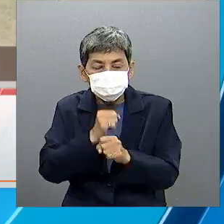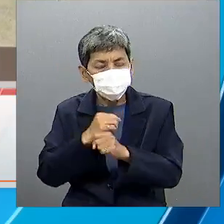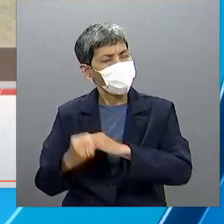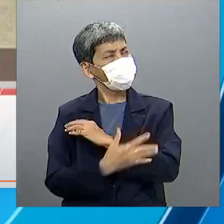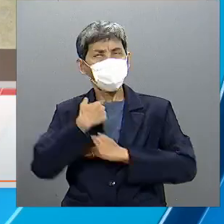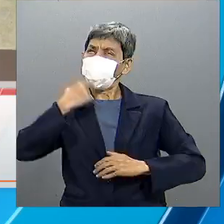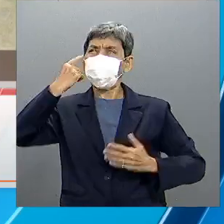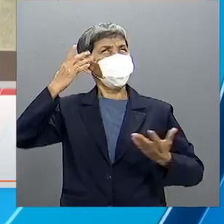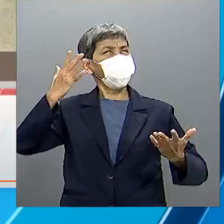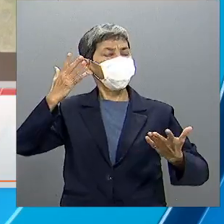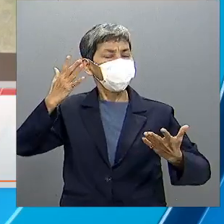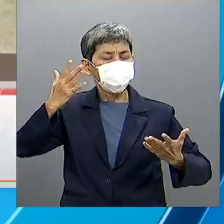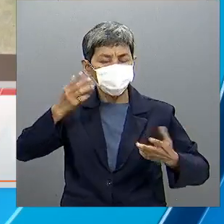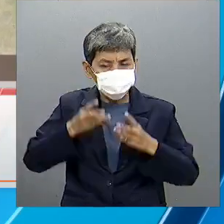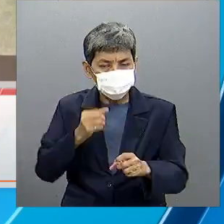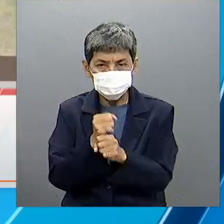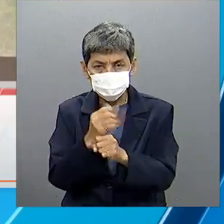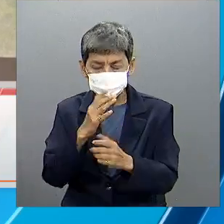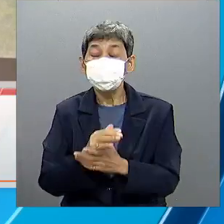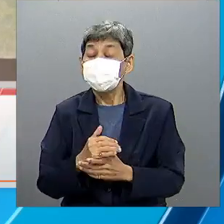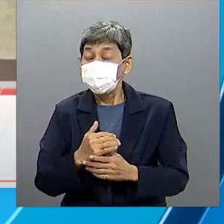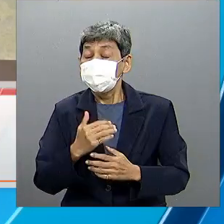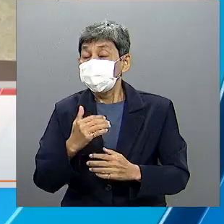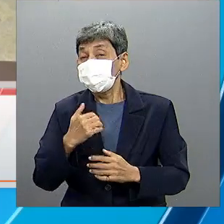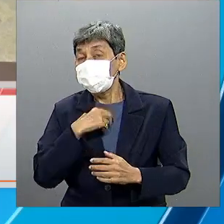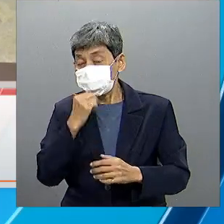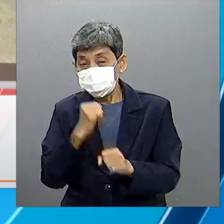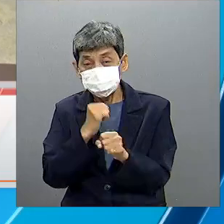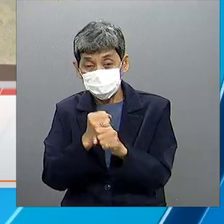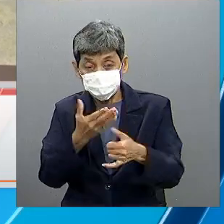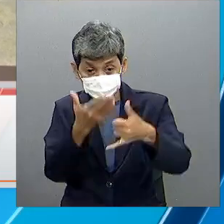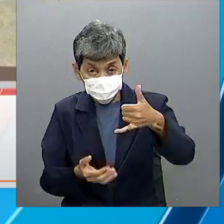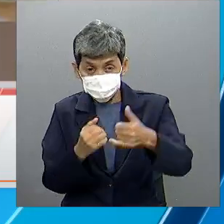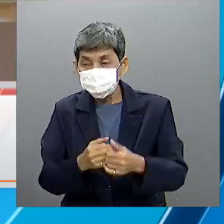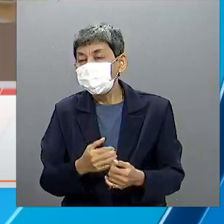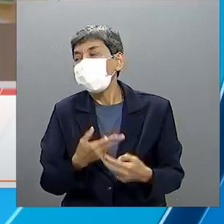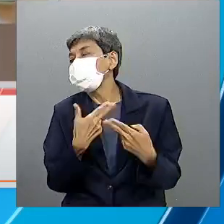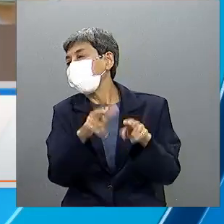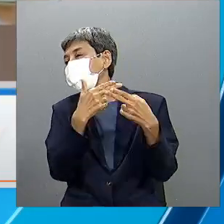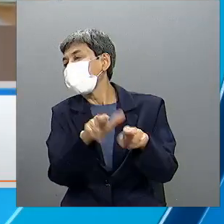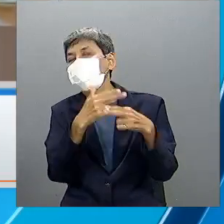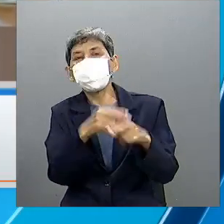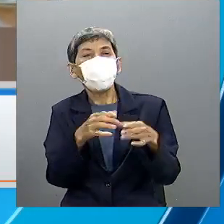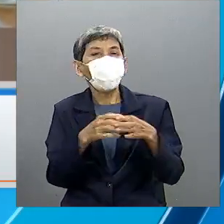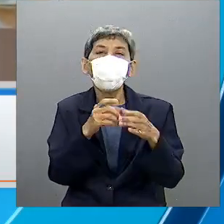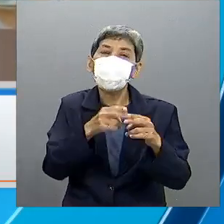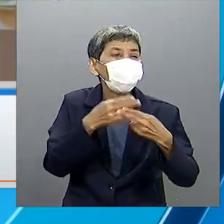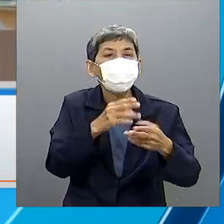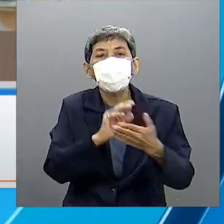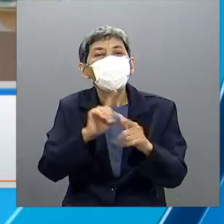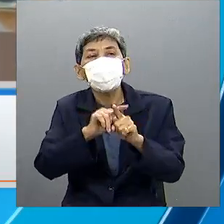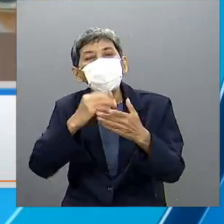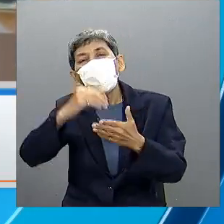ากแต่เขาไม่รู้วิธีการรวมถึงหลายๆครั้งเขามักจะถูกทิ้งไว้ข้างหลังอะค่ะเพราะว่าเป็นกลุ่มคนที่เป็นเหมือนเยาวชนยัง